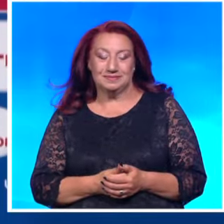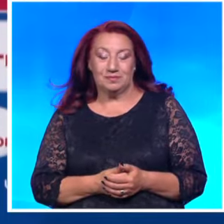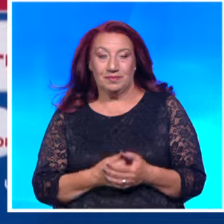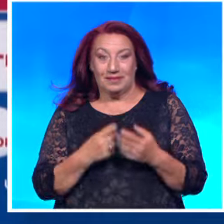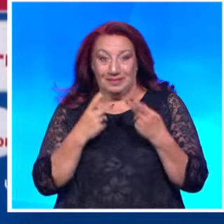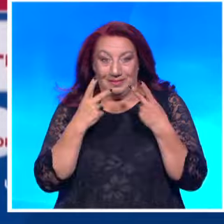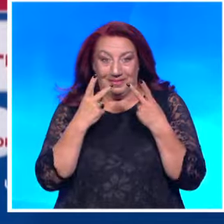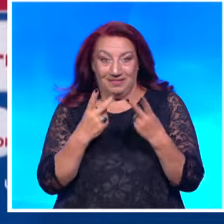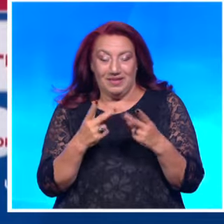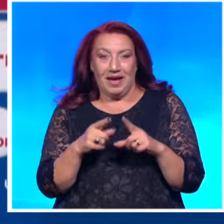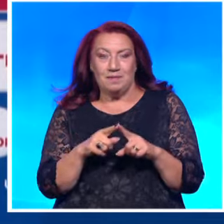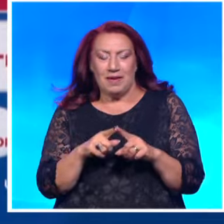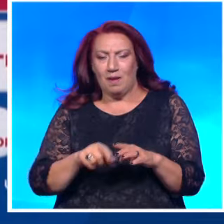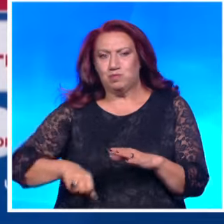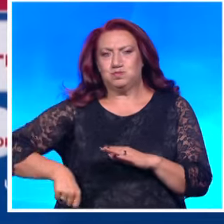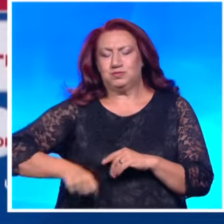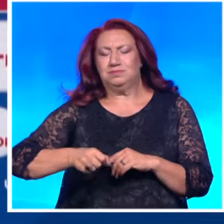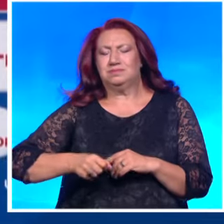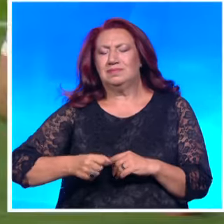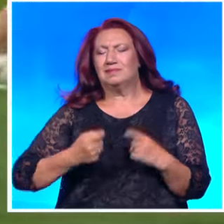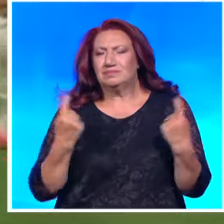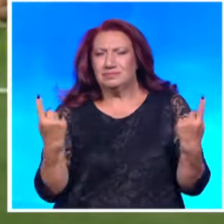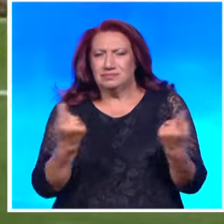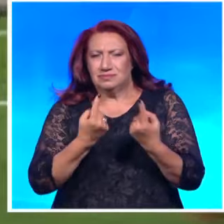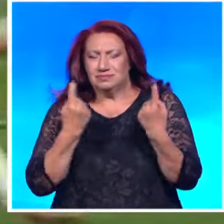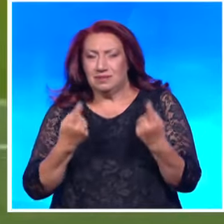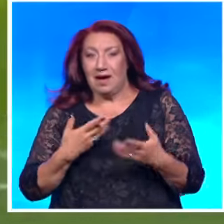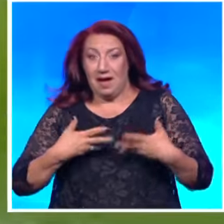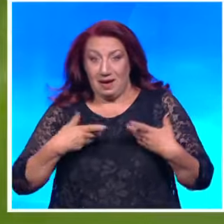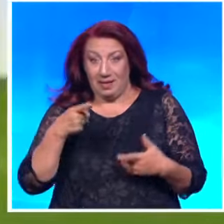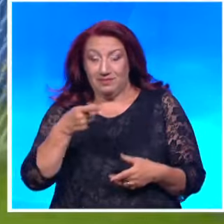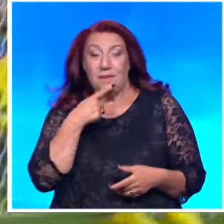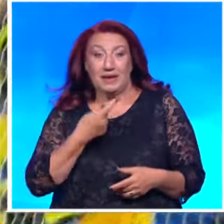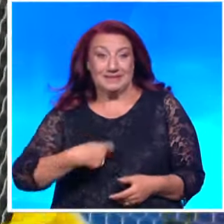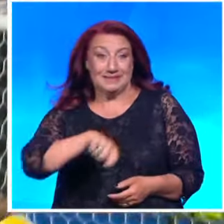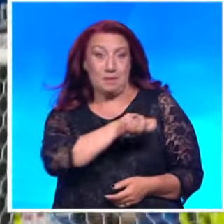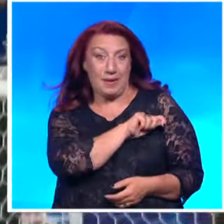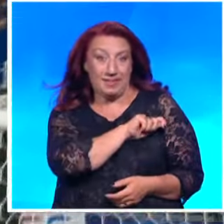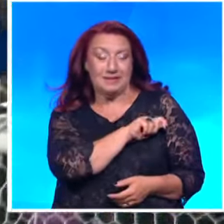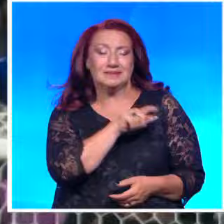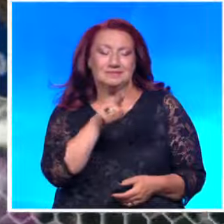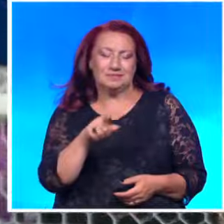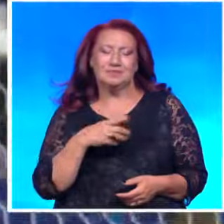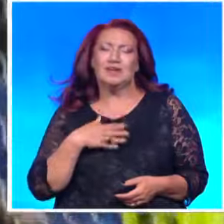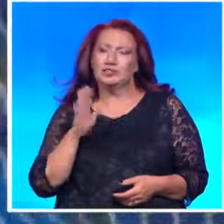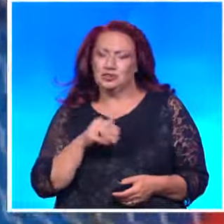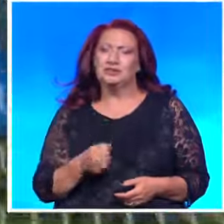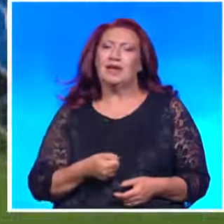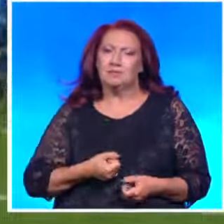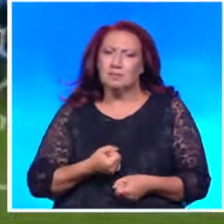Видяхме докосване на гений. Радвам се, че е в нашия отбор, че е испанец. Разчитаме на него и ще му се наслаждаваме още години